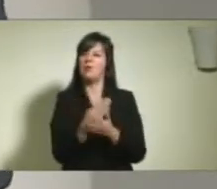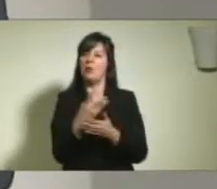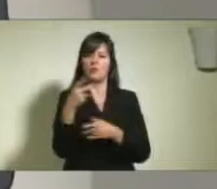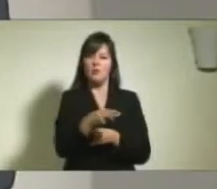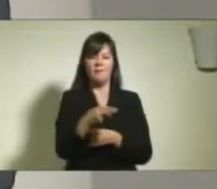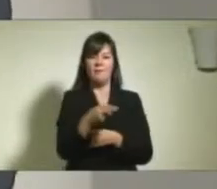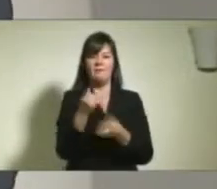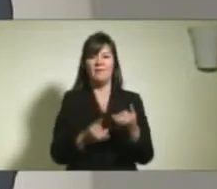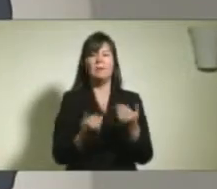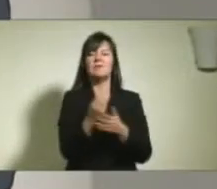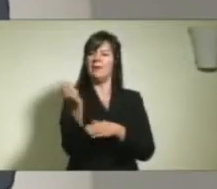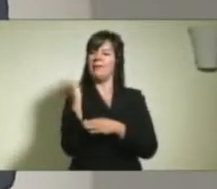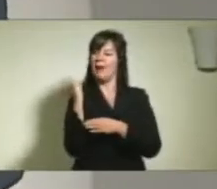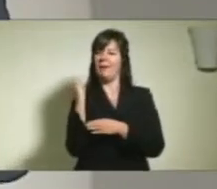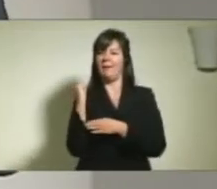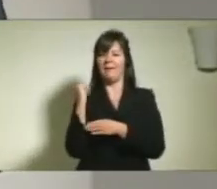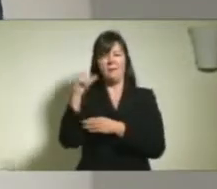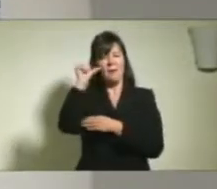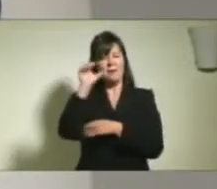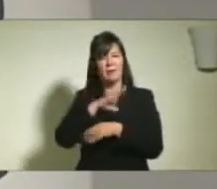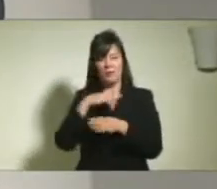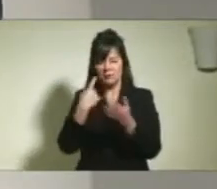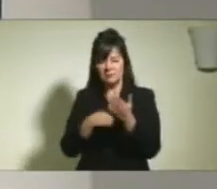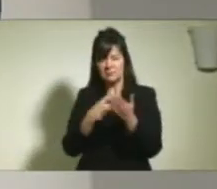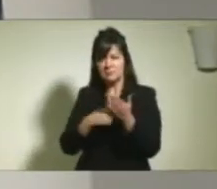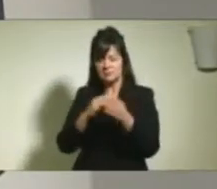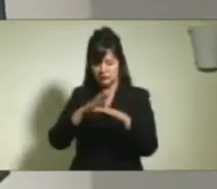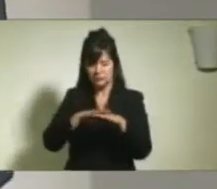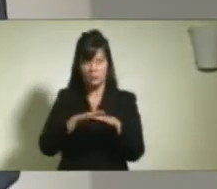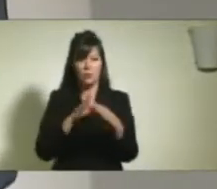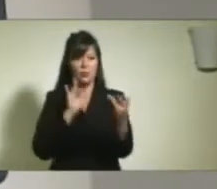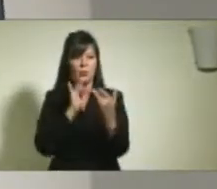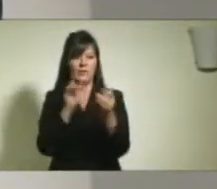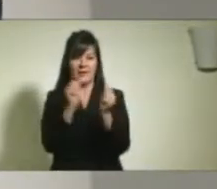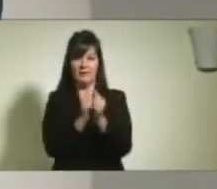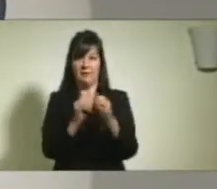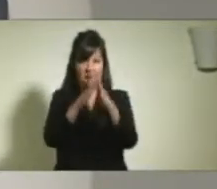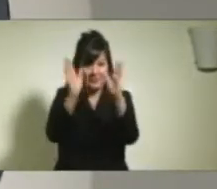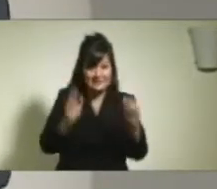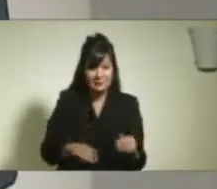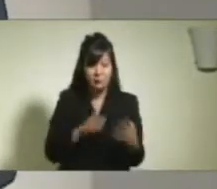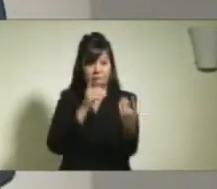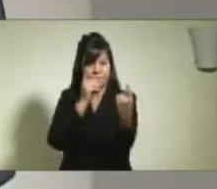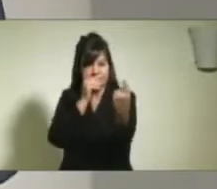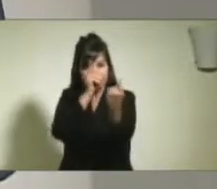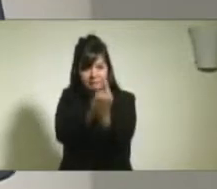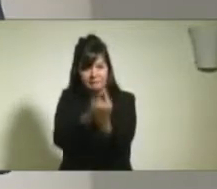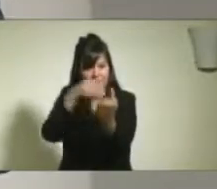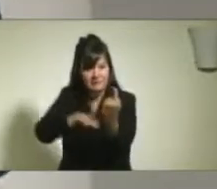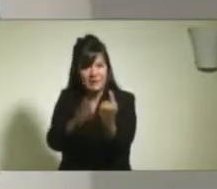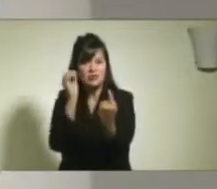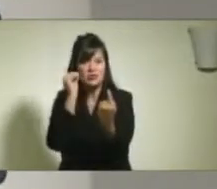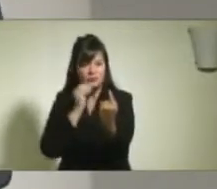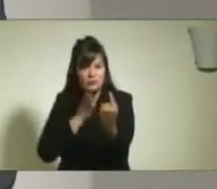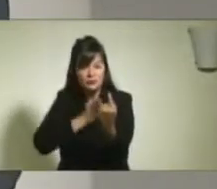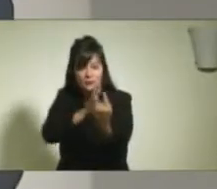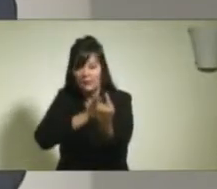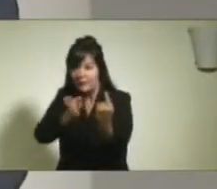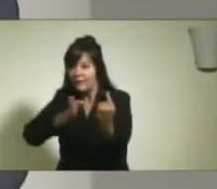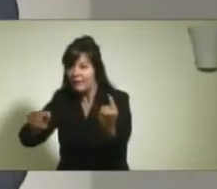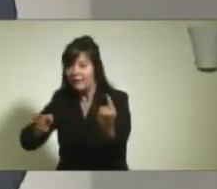contact avec les citoyens et les citoyennes, le contact quotidien, est un point